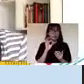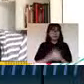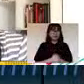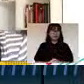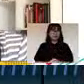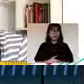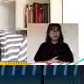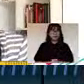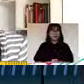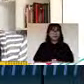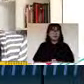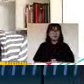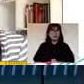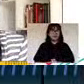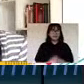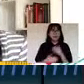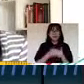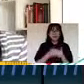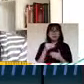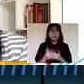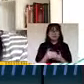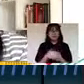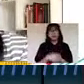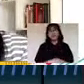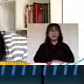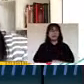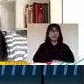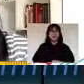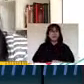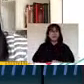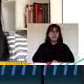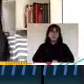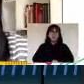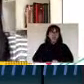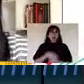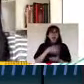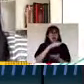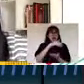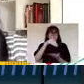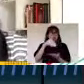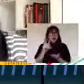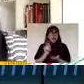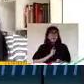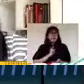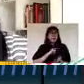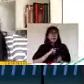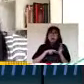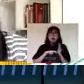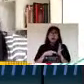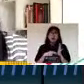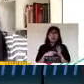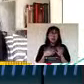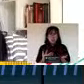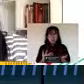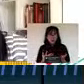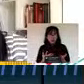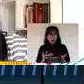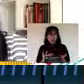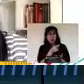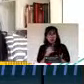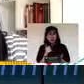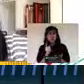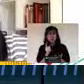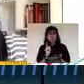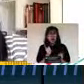Oke, kita akan lihat definisi data pribadi ini juga masih selalu dalam membuat undang-undang tuh